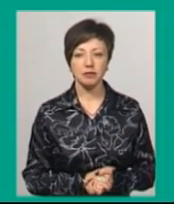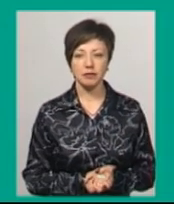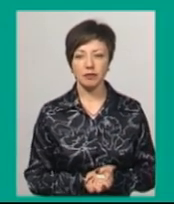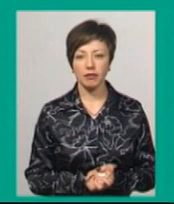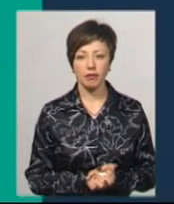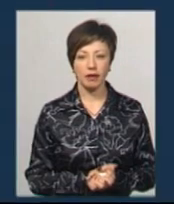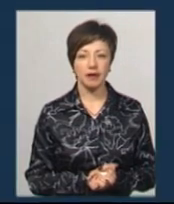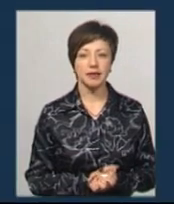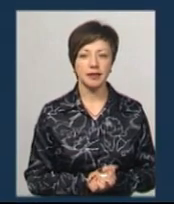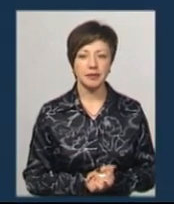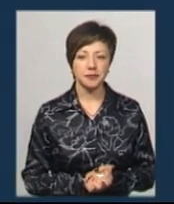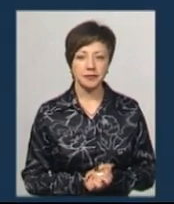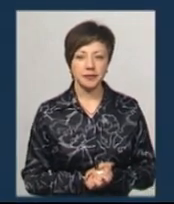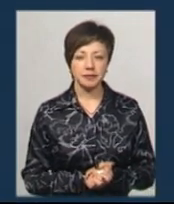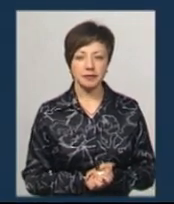Музика